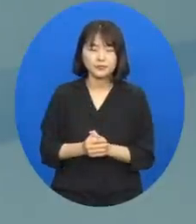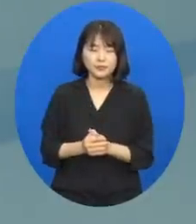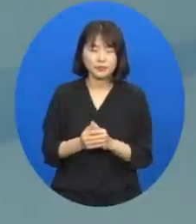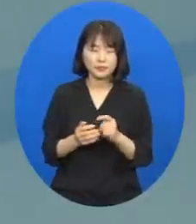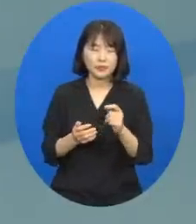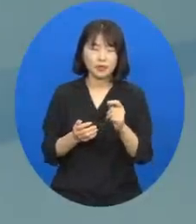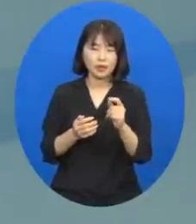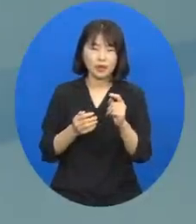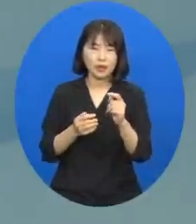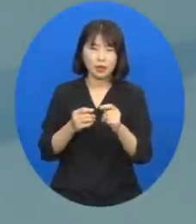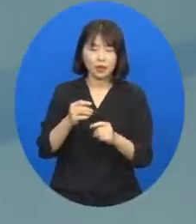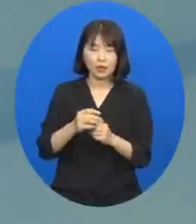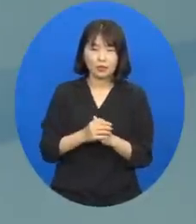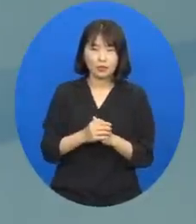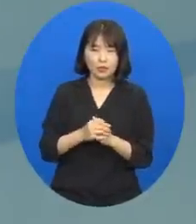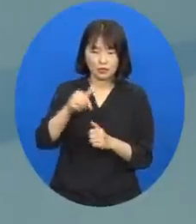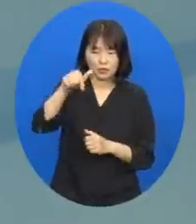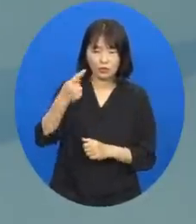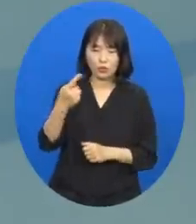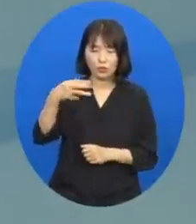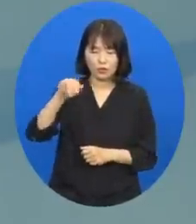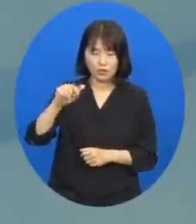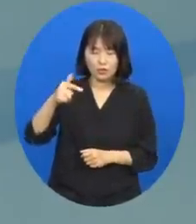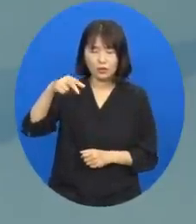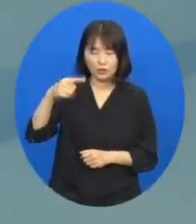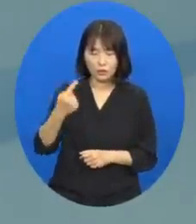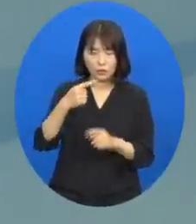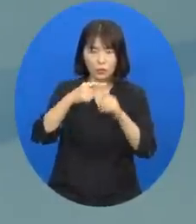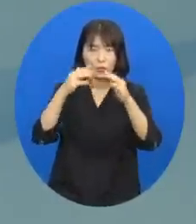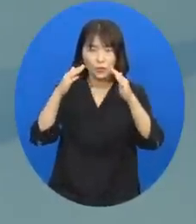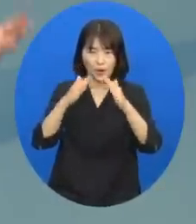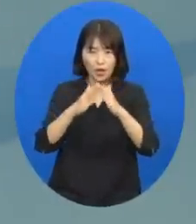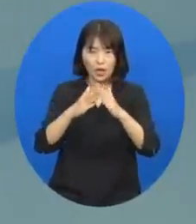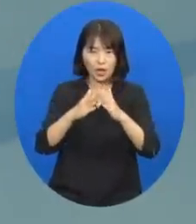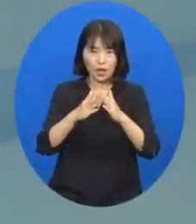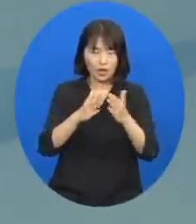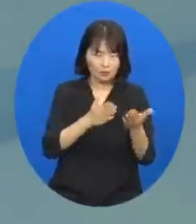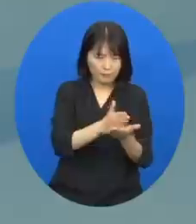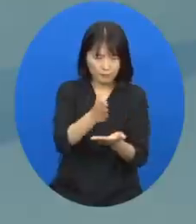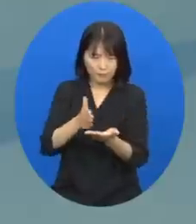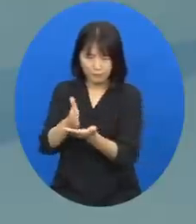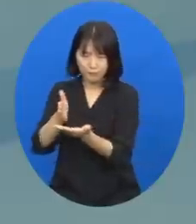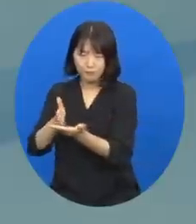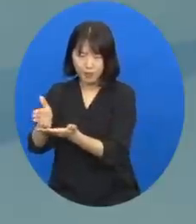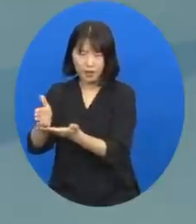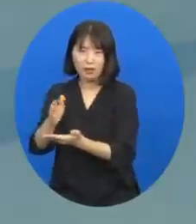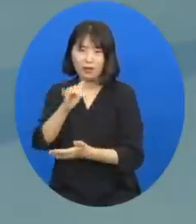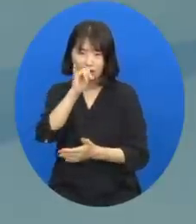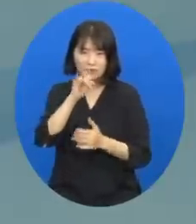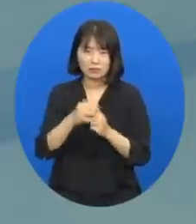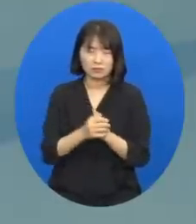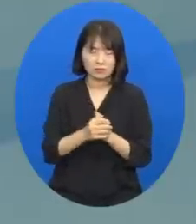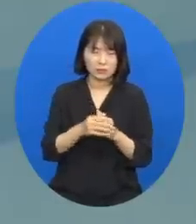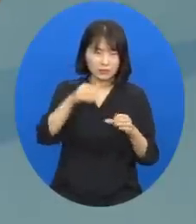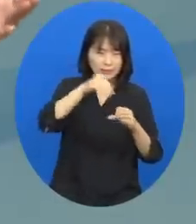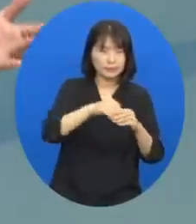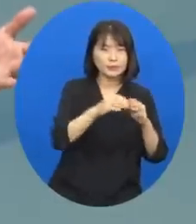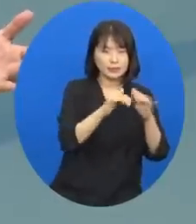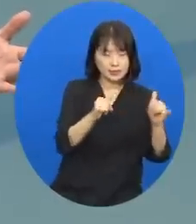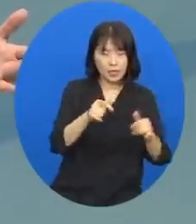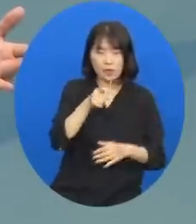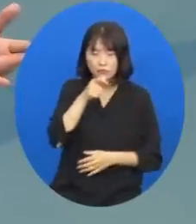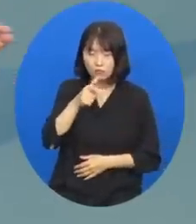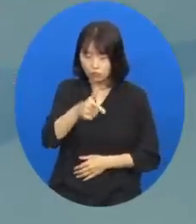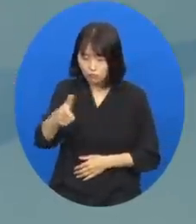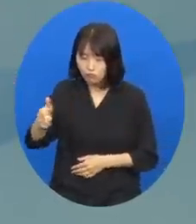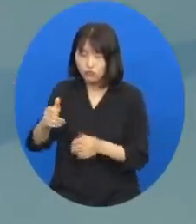있었어요 바울 파 아볼로 파머 개 밤을 작품 파가 있었는데요 이렇게 얘길 하죠 심는 사람 과 물을 주는